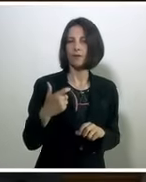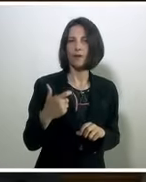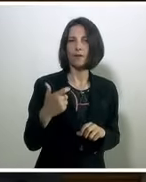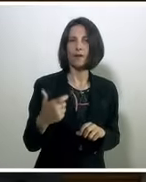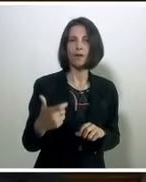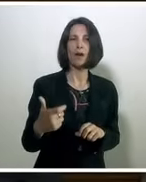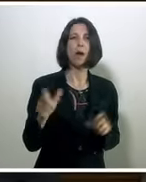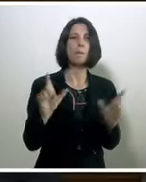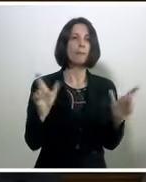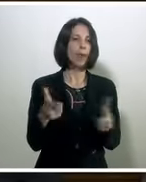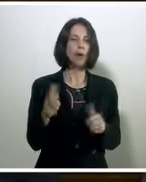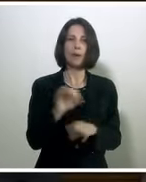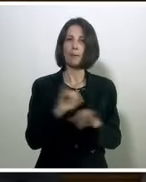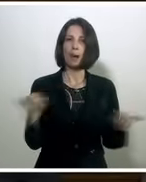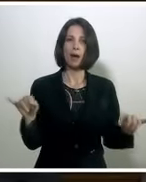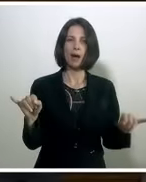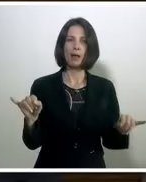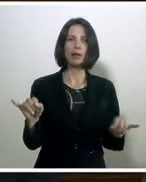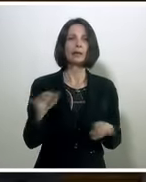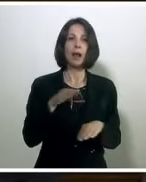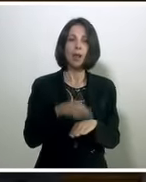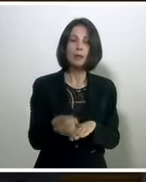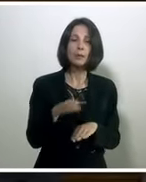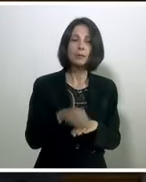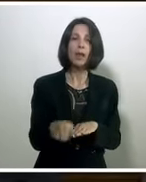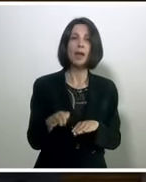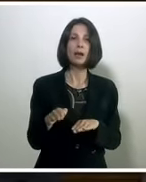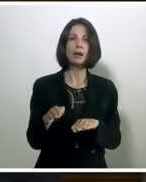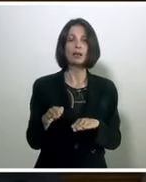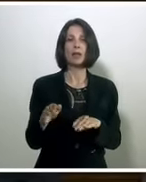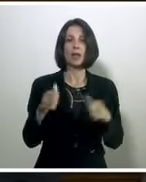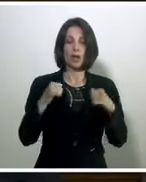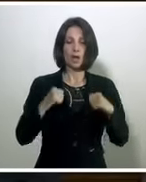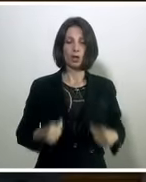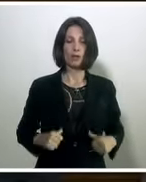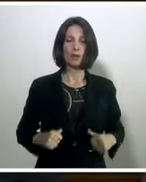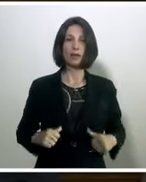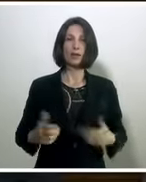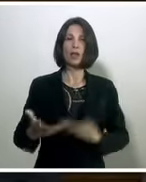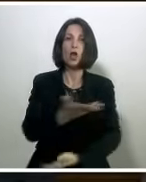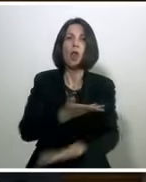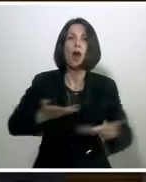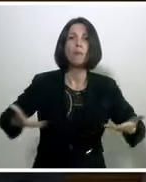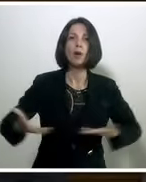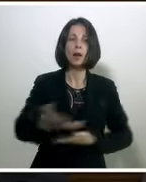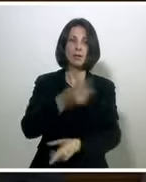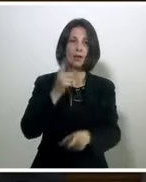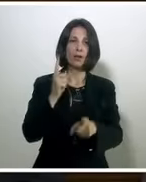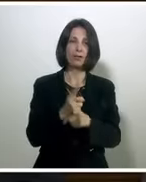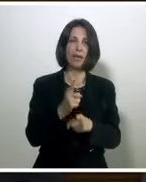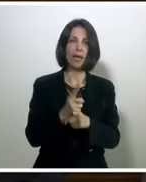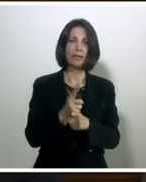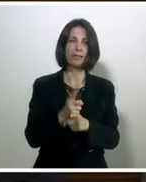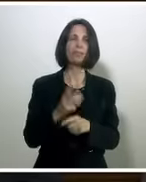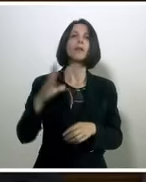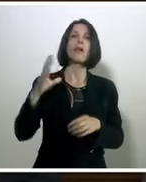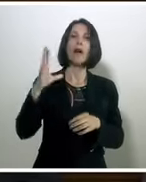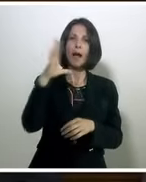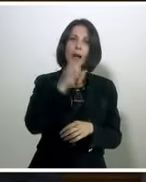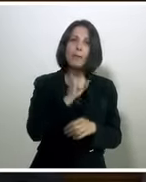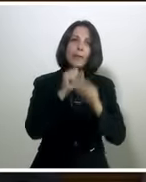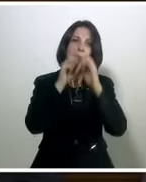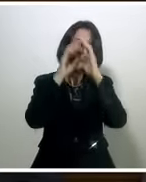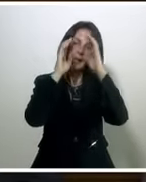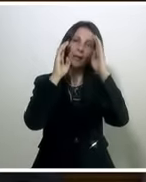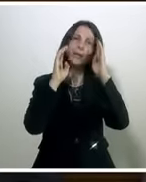costante tra esperti e cittadini Occorre far comprendere dietro a ogni scoperta scientifica Cosa c'è